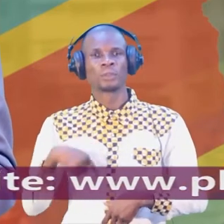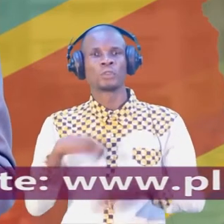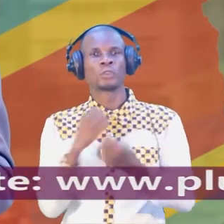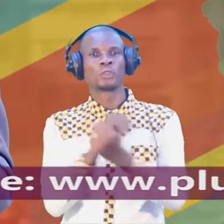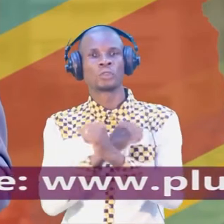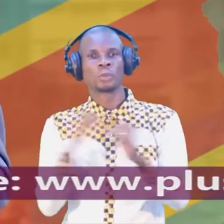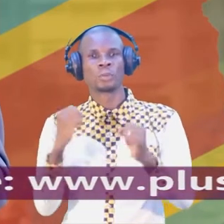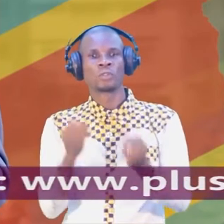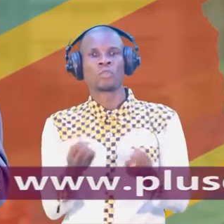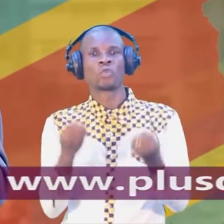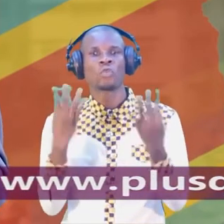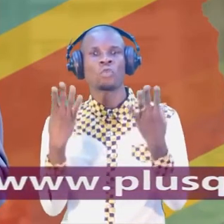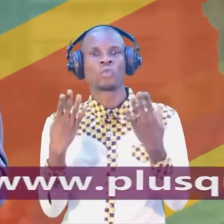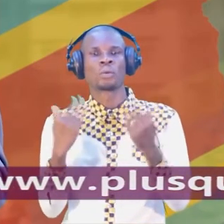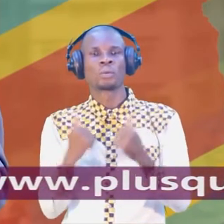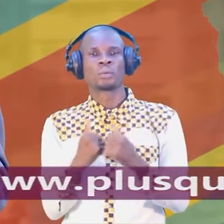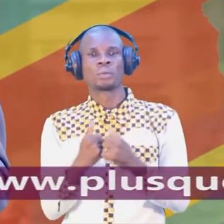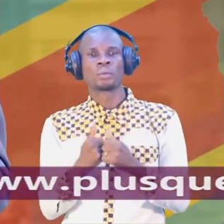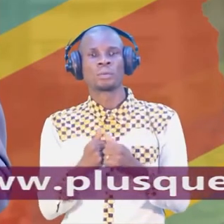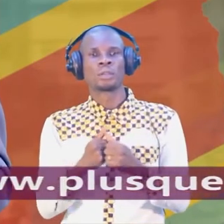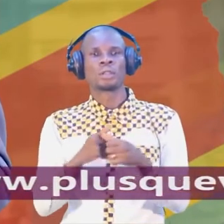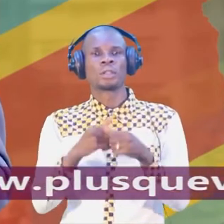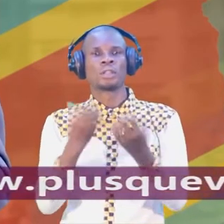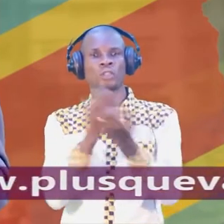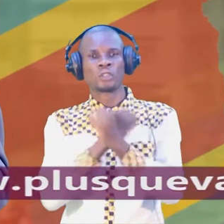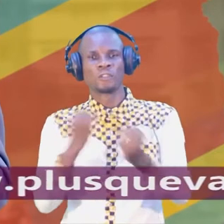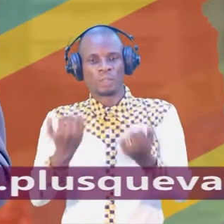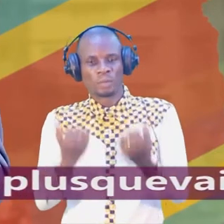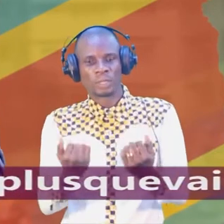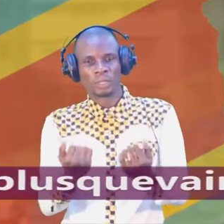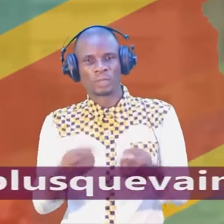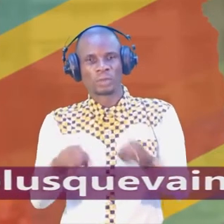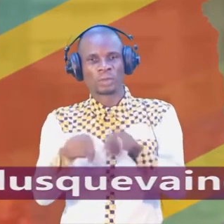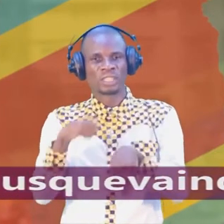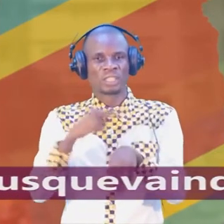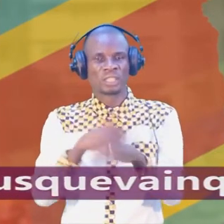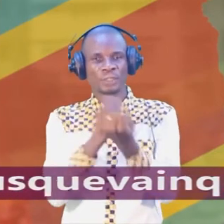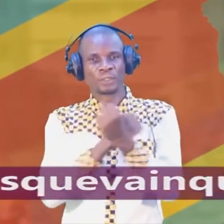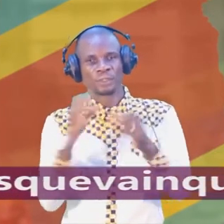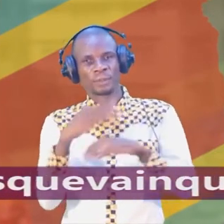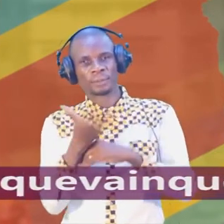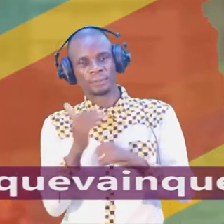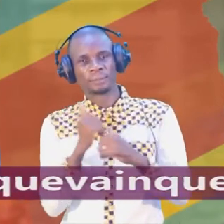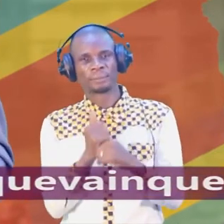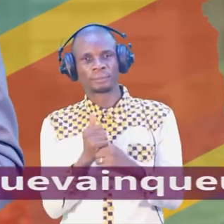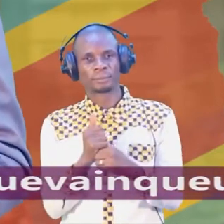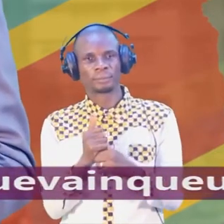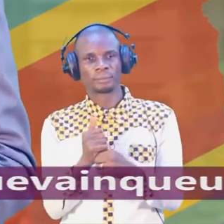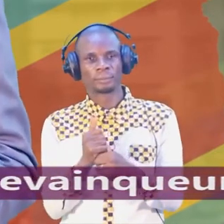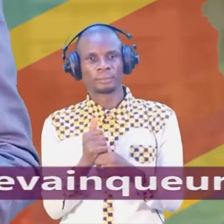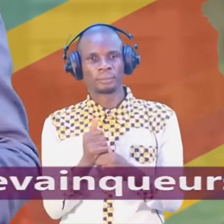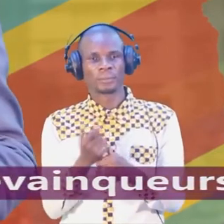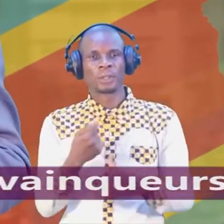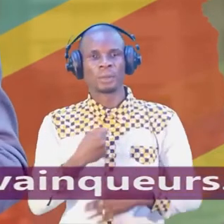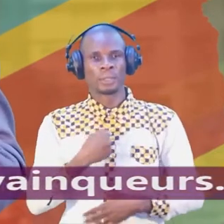pili, de fois? Tunaokolewa mara ngapi? C'est un instant mara moja tu au ni process?